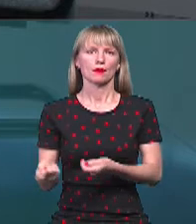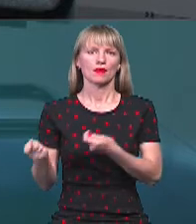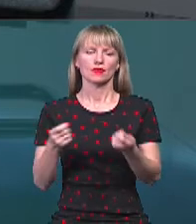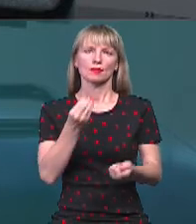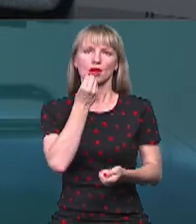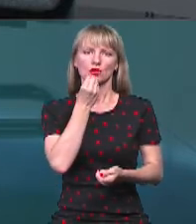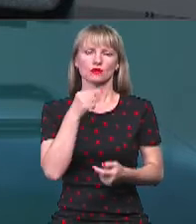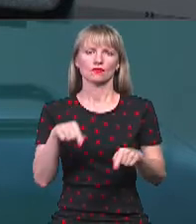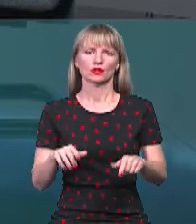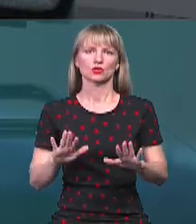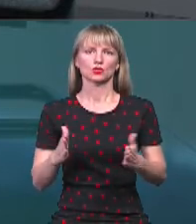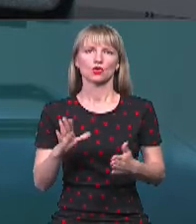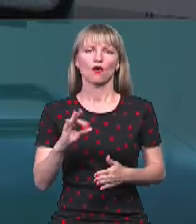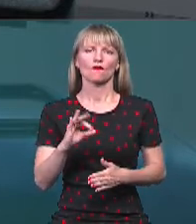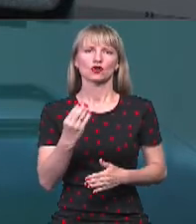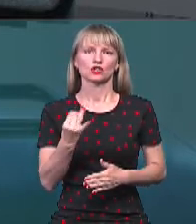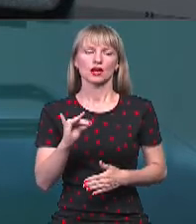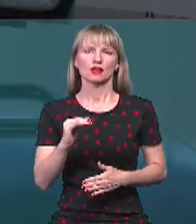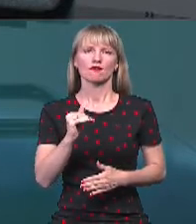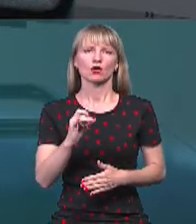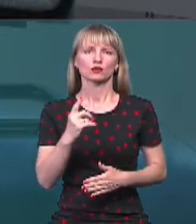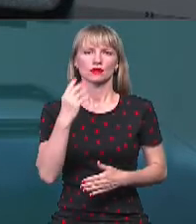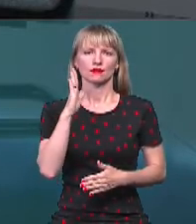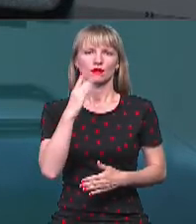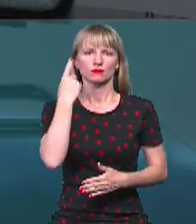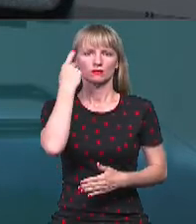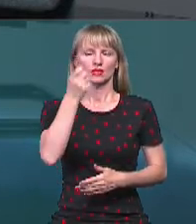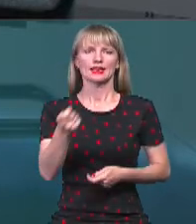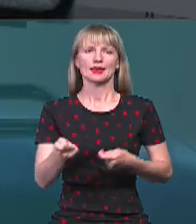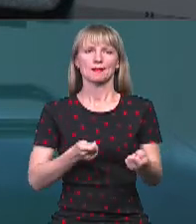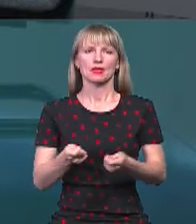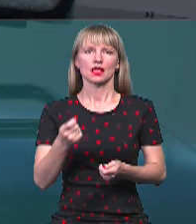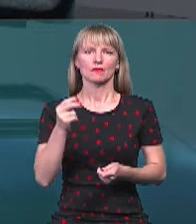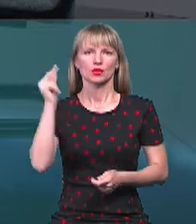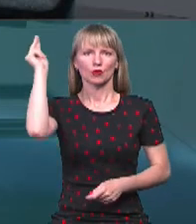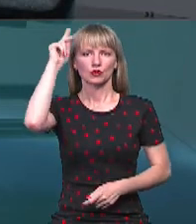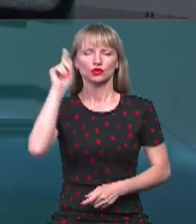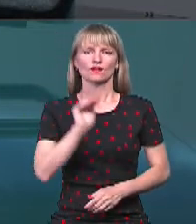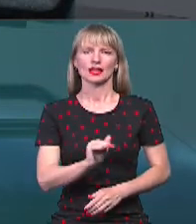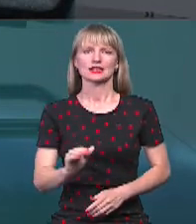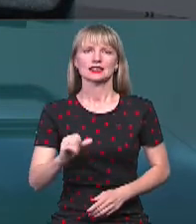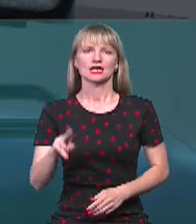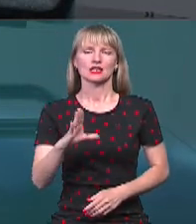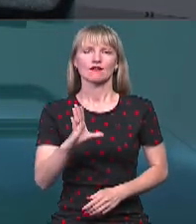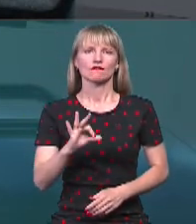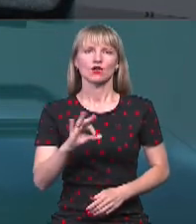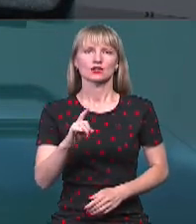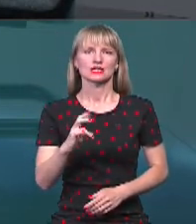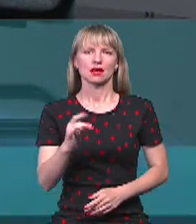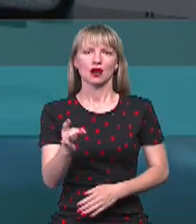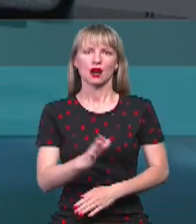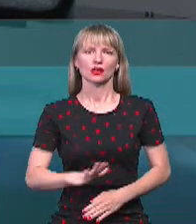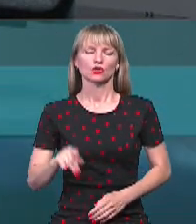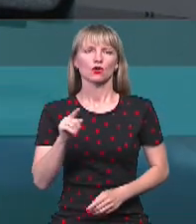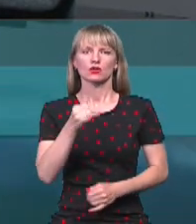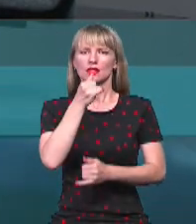продуктов питания, в данном случае овощей и фруктов, уведомил департамент образования, что в детские сады Вознесеновского района